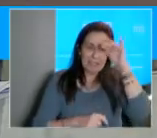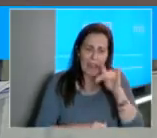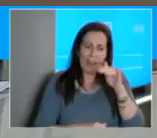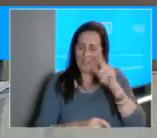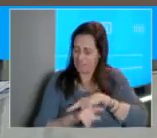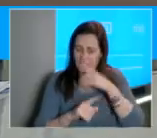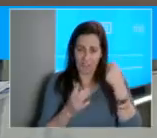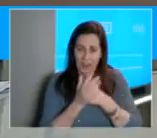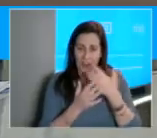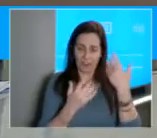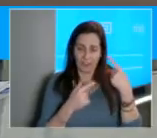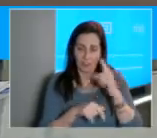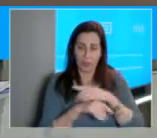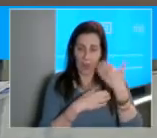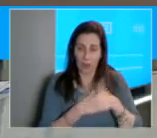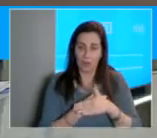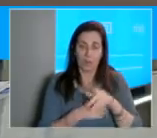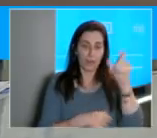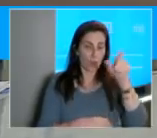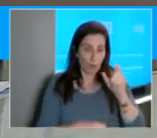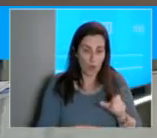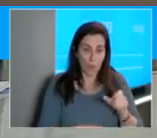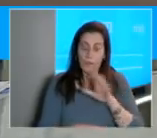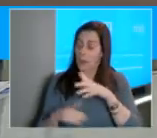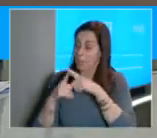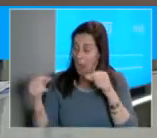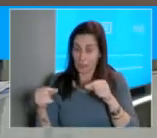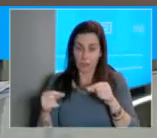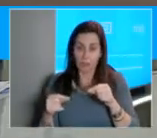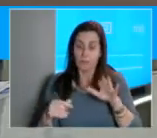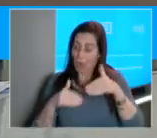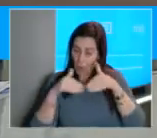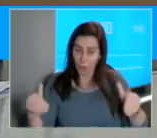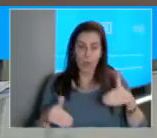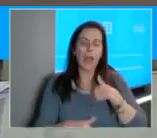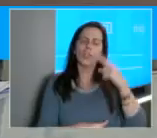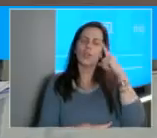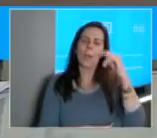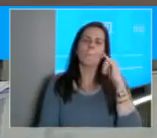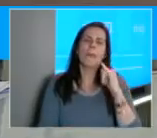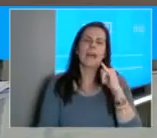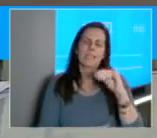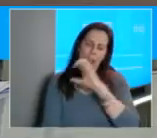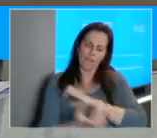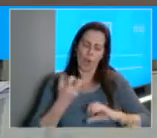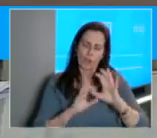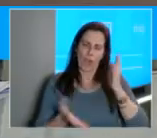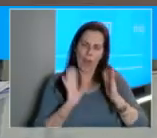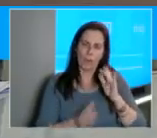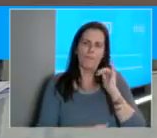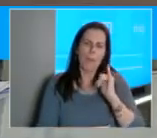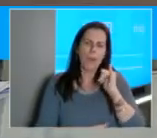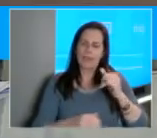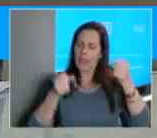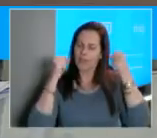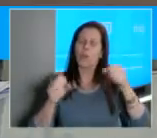צעיר ועד הימים האחרונים ביהודה, בשומרון, בעזה ולאורך גבולות המדינה, אני יודע מה זה אומר הפרות סדר אלימות, ומה זה